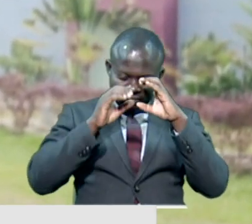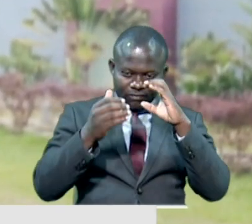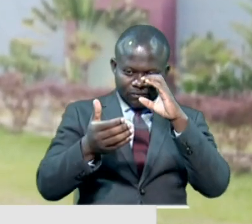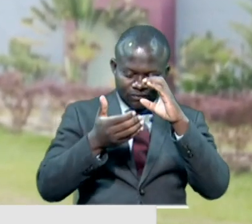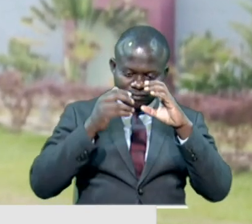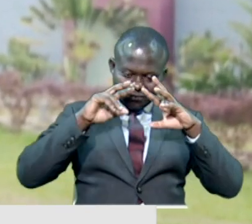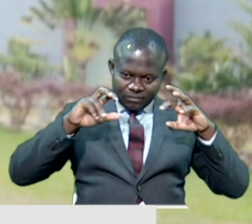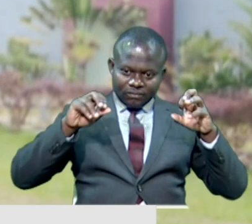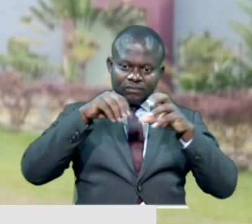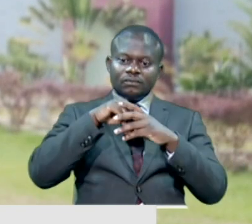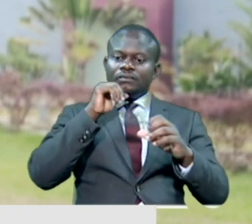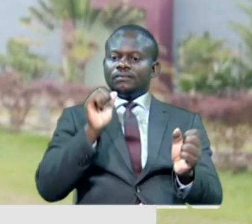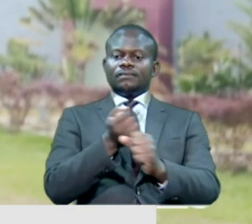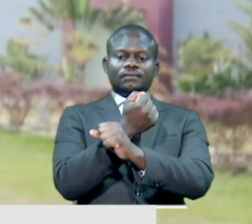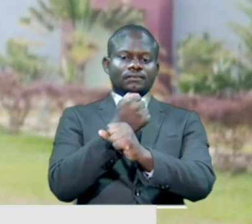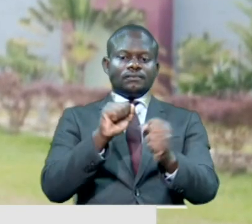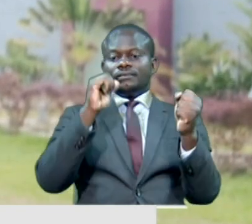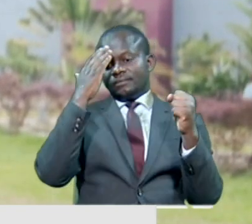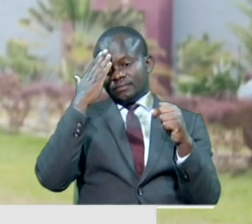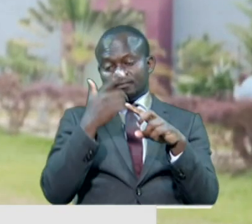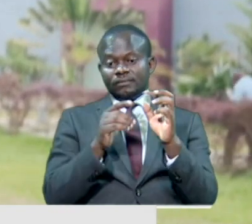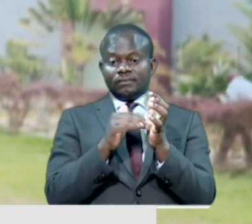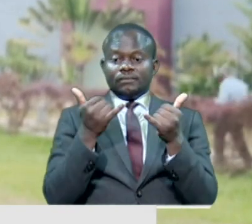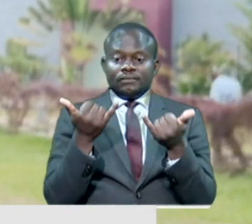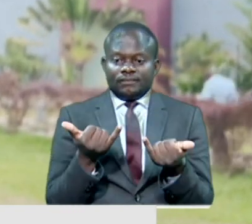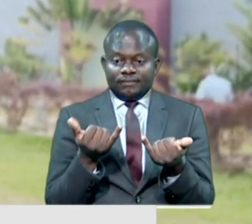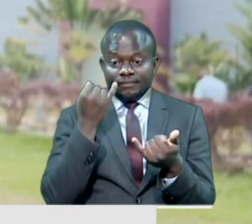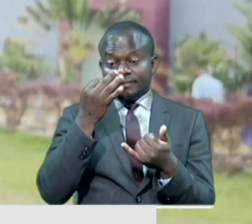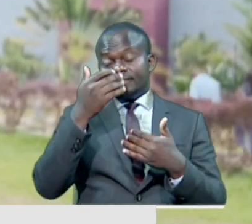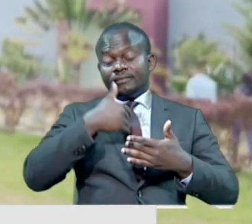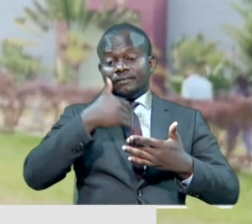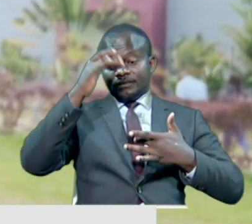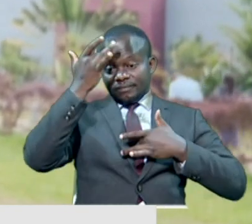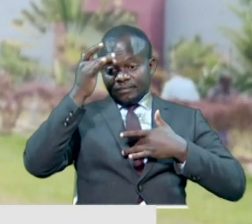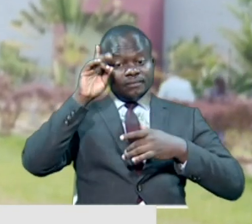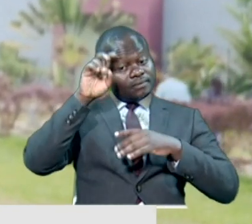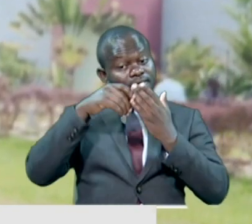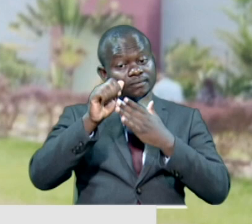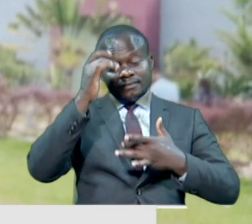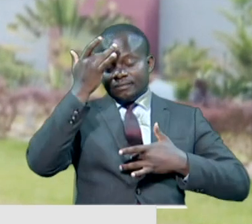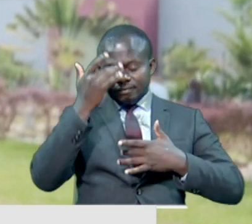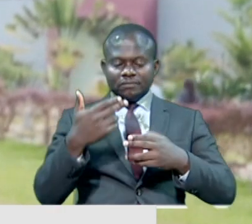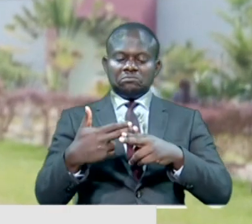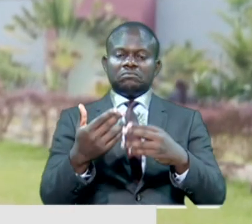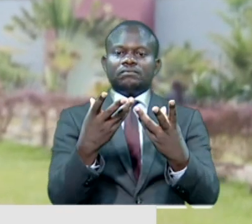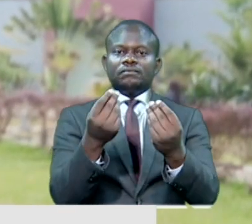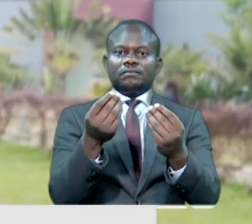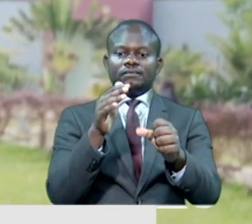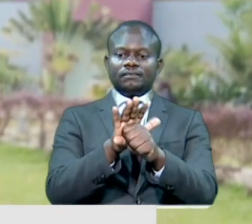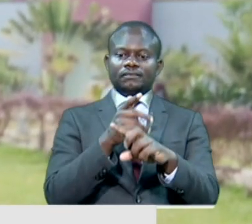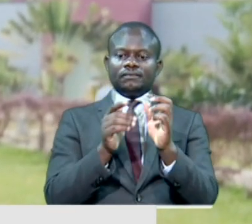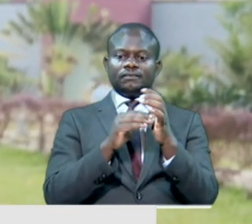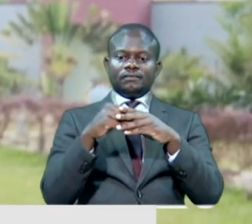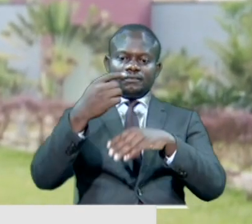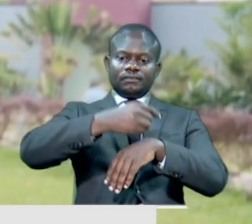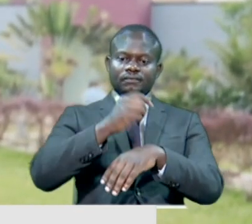nyine izo za echography ntago twabimenyaga ariko igihe dufite umurwayi dukeka igituntu bigiye kujya bitworohera kandi mu